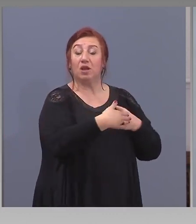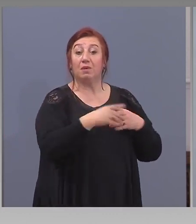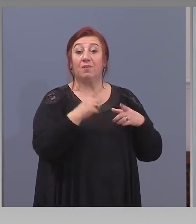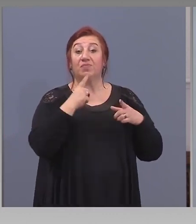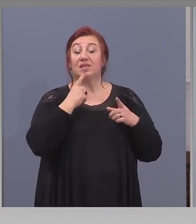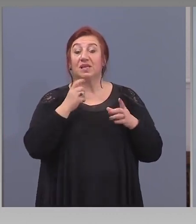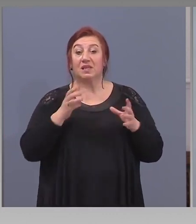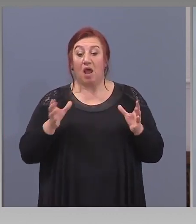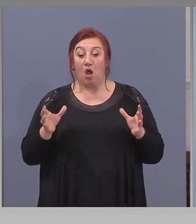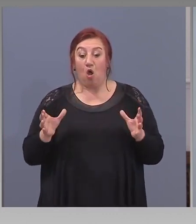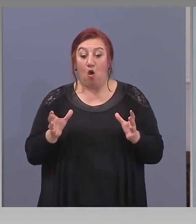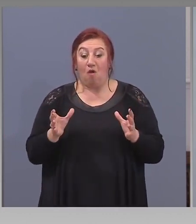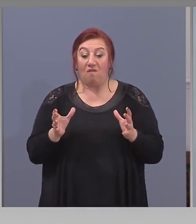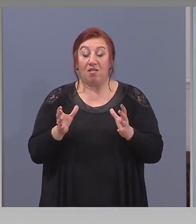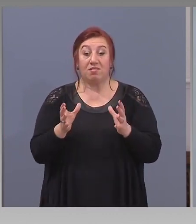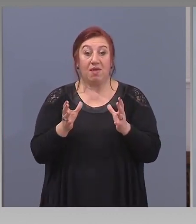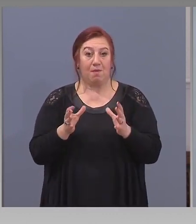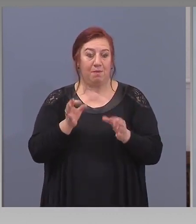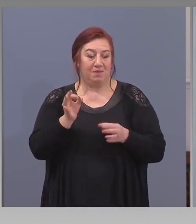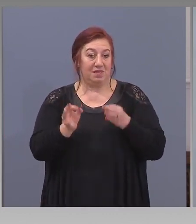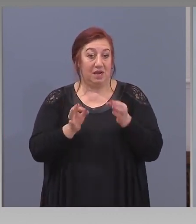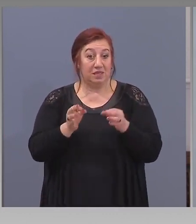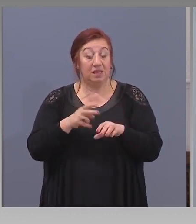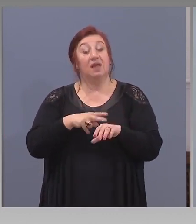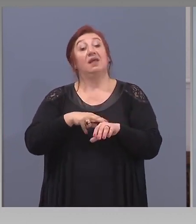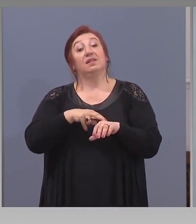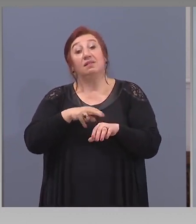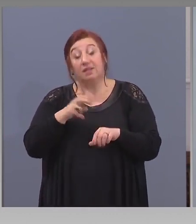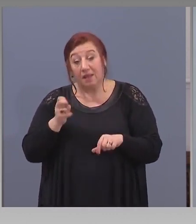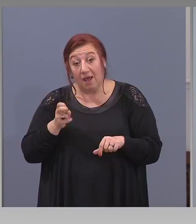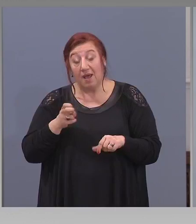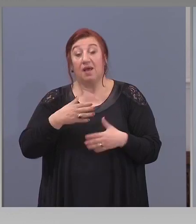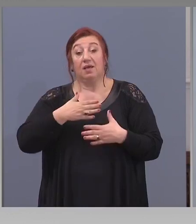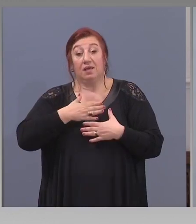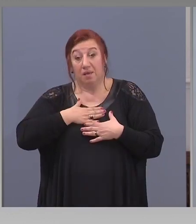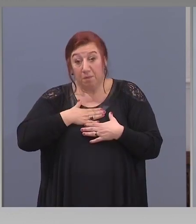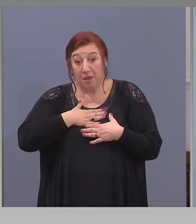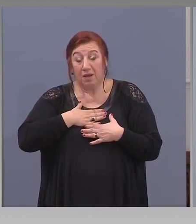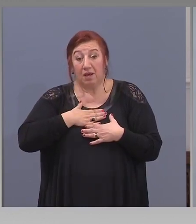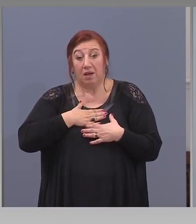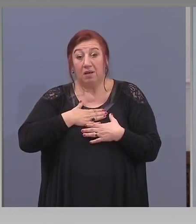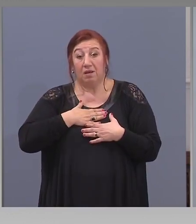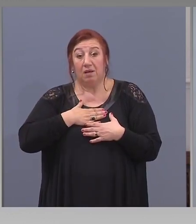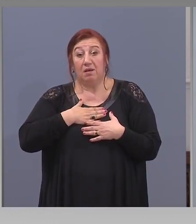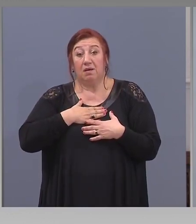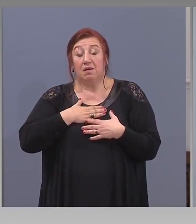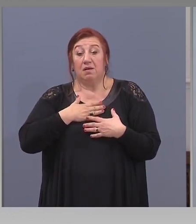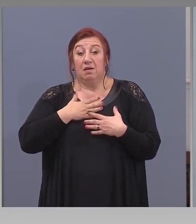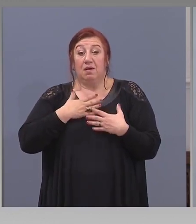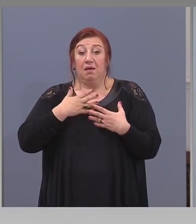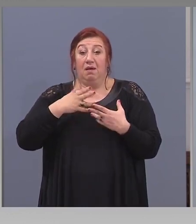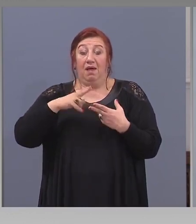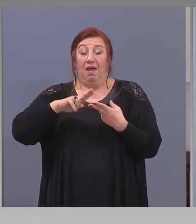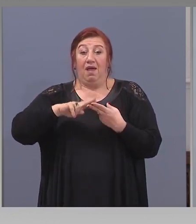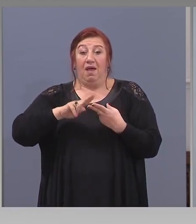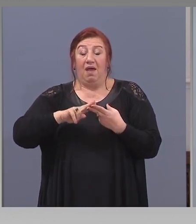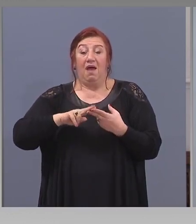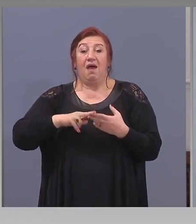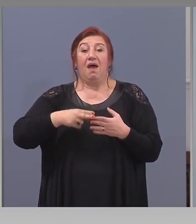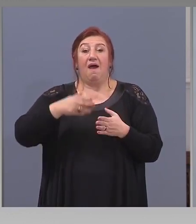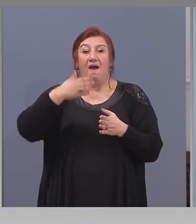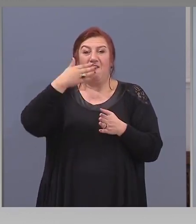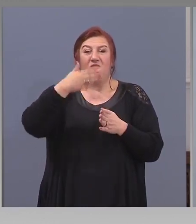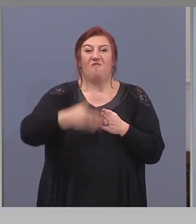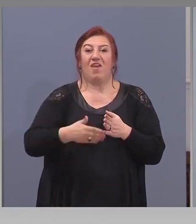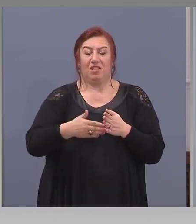се овладява пандемията. Да, има, дето се казва, две теории. Едната, по